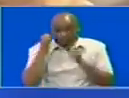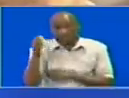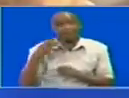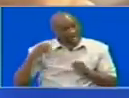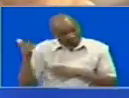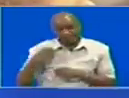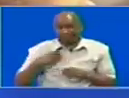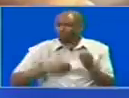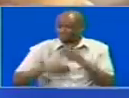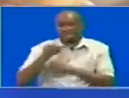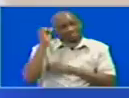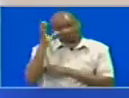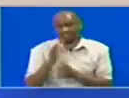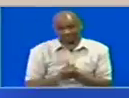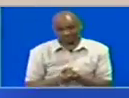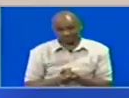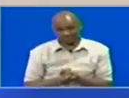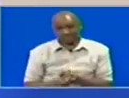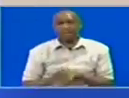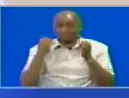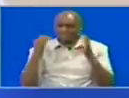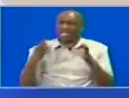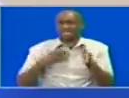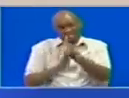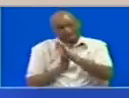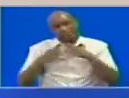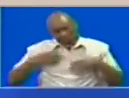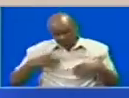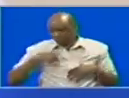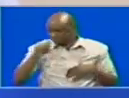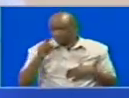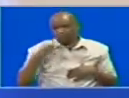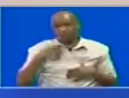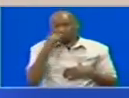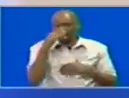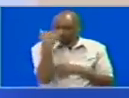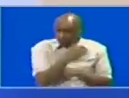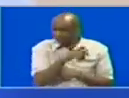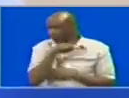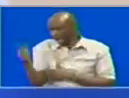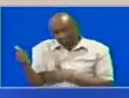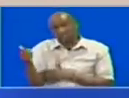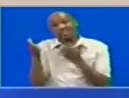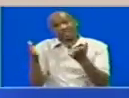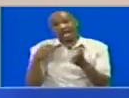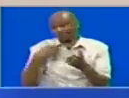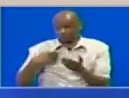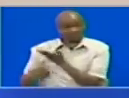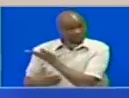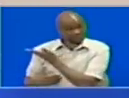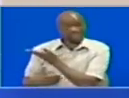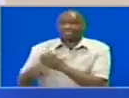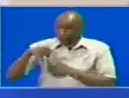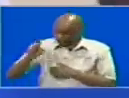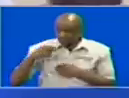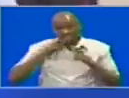tulikuwa hatuangalie vitu kama hizo. Many truck drivers after kilometers from one border to the next, as we can see here, rest, and